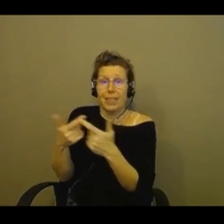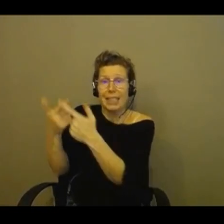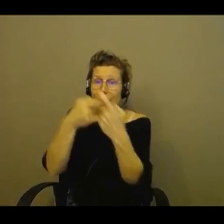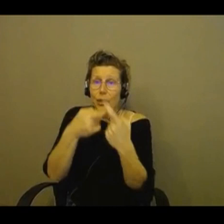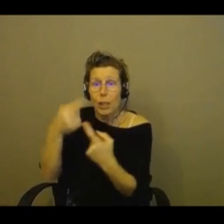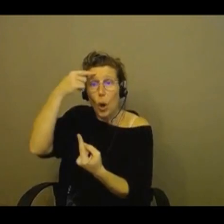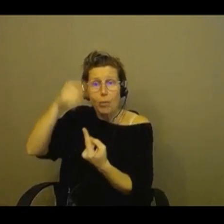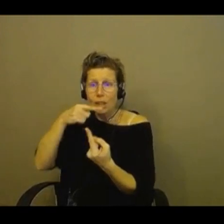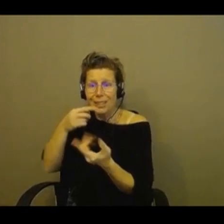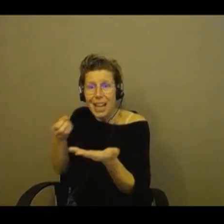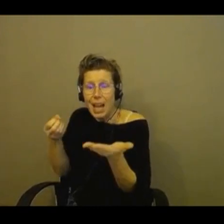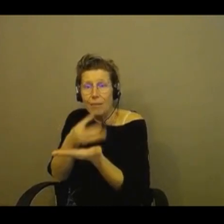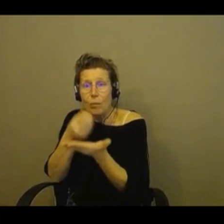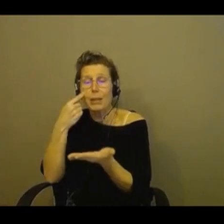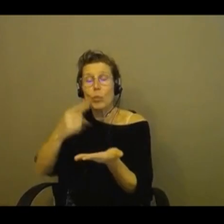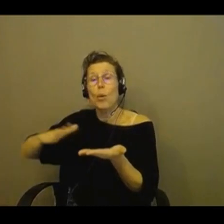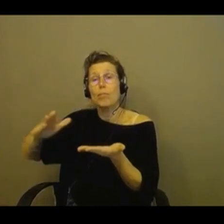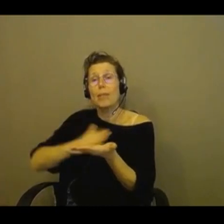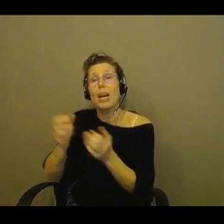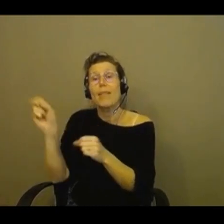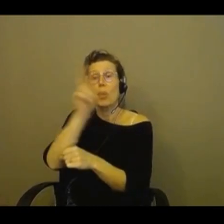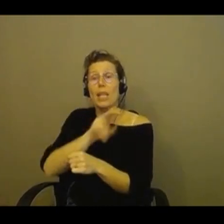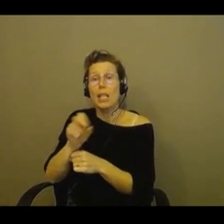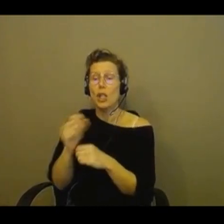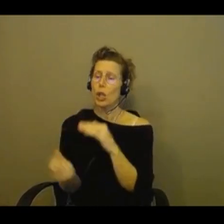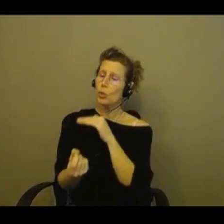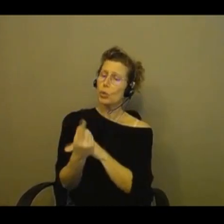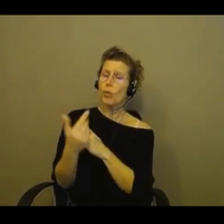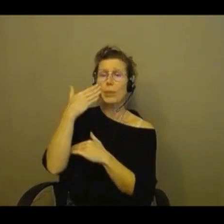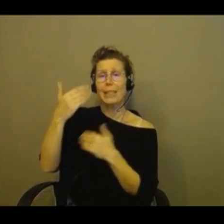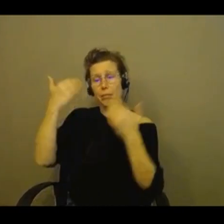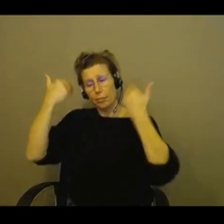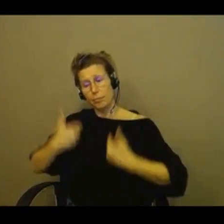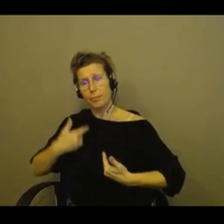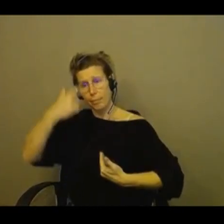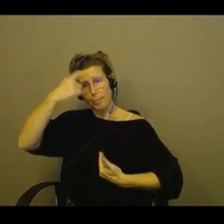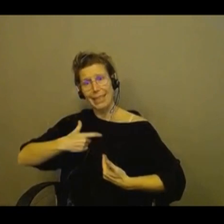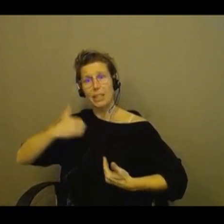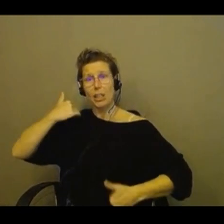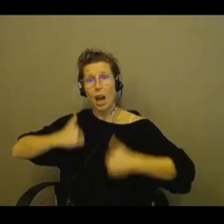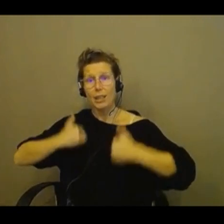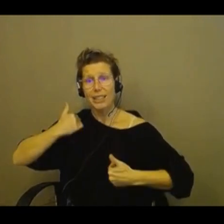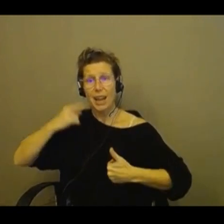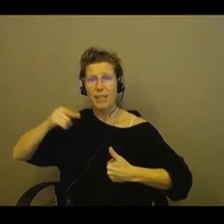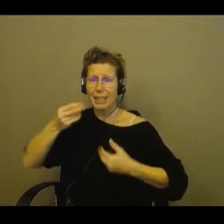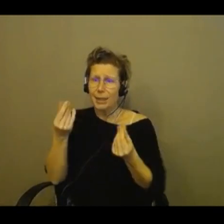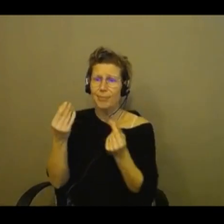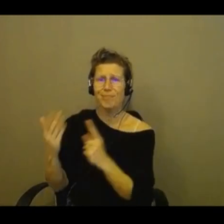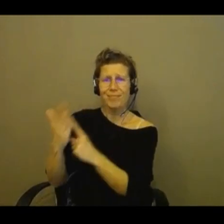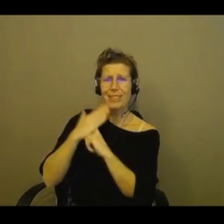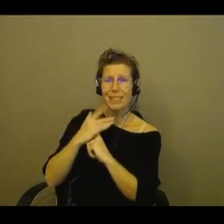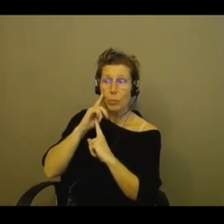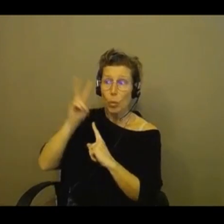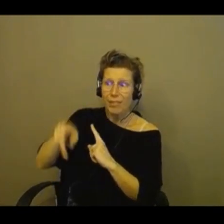Sauf que lorsqu'on est personne handicapée, ces calculateurs, ils sont discriminatoires. Ils ne fournissent pas l'information sur l'accessibilité des